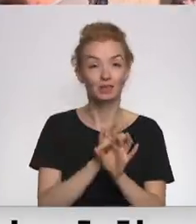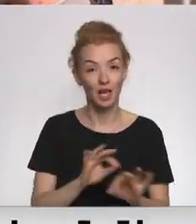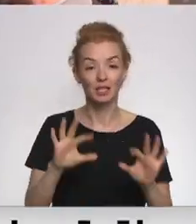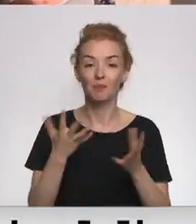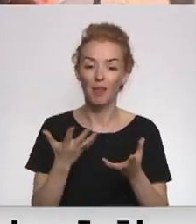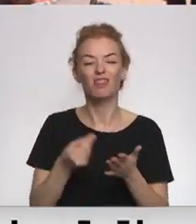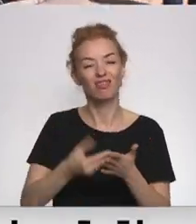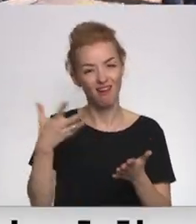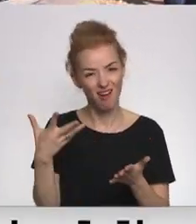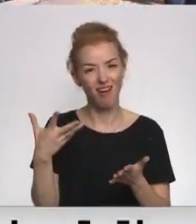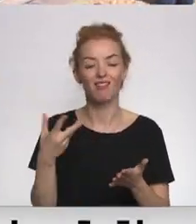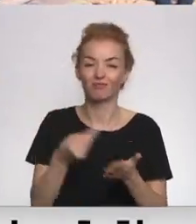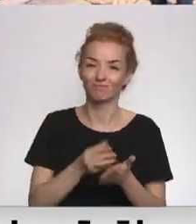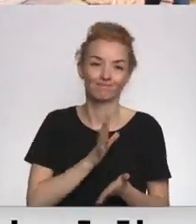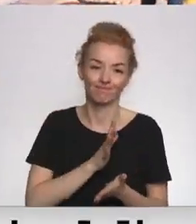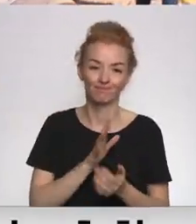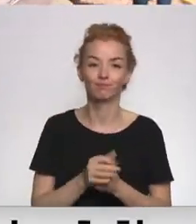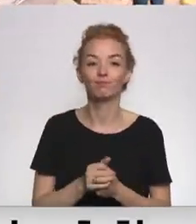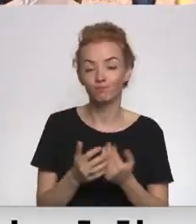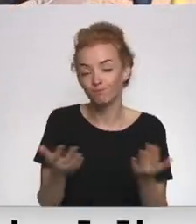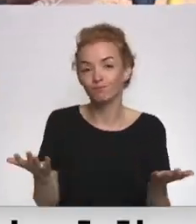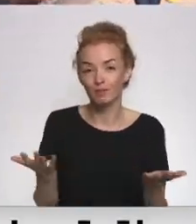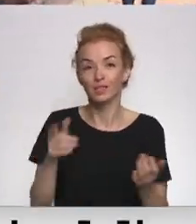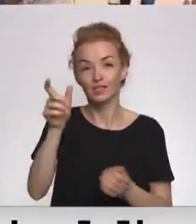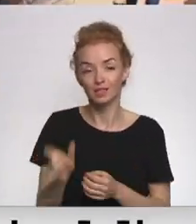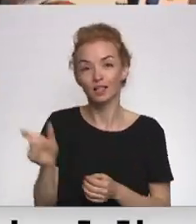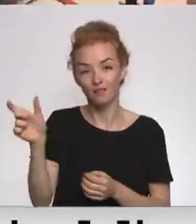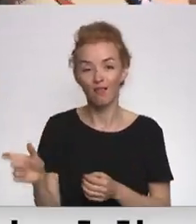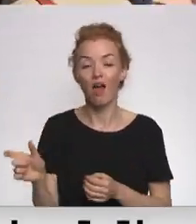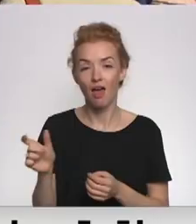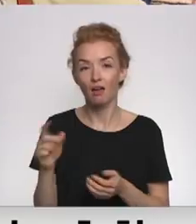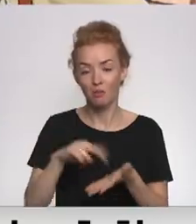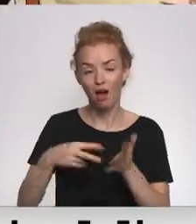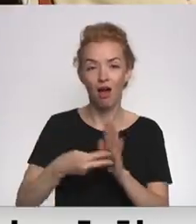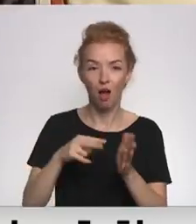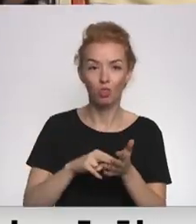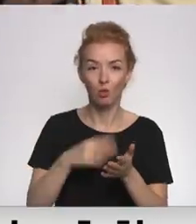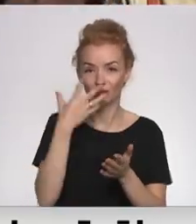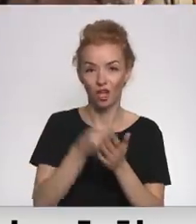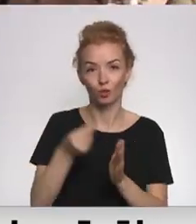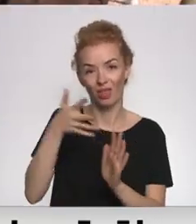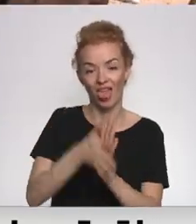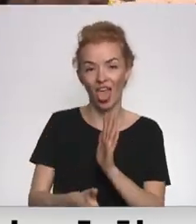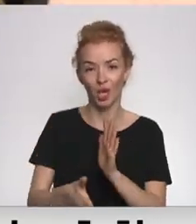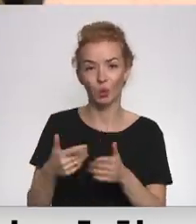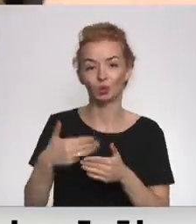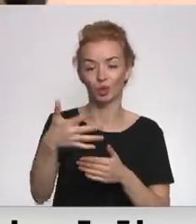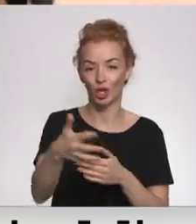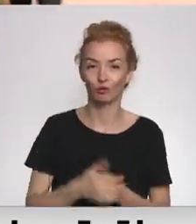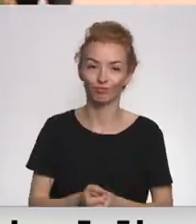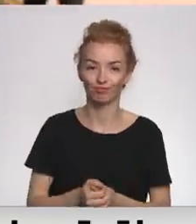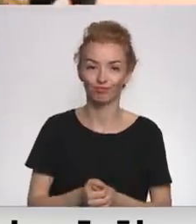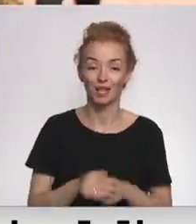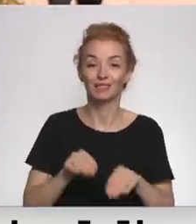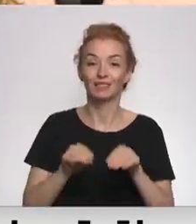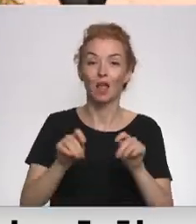nu, padārgu. Nu, acim redzot, nu, cilvēkiem, cilvēki domā uz priekšu kaut ko.